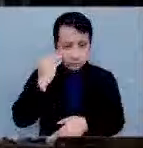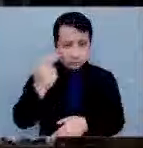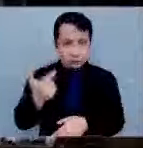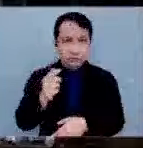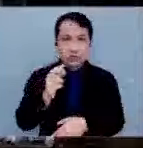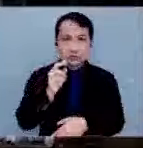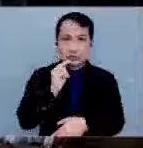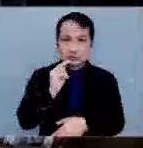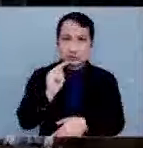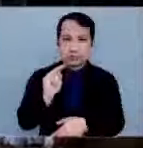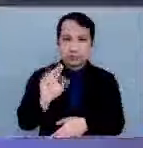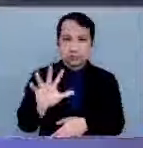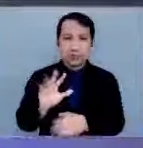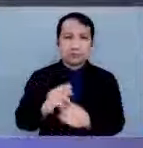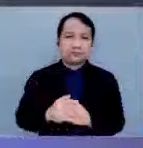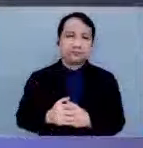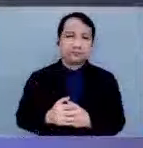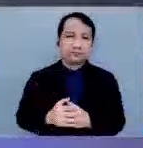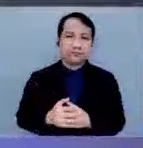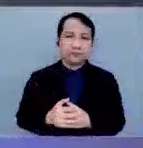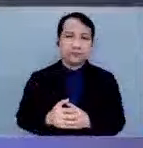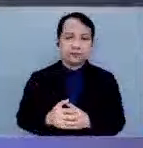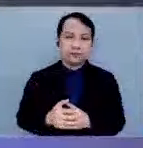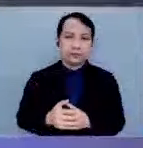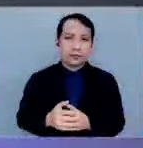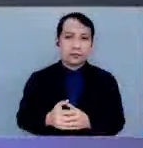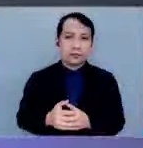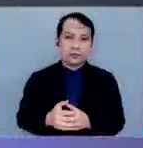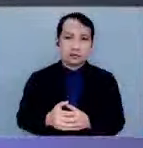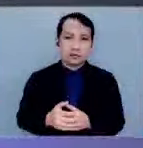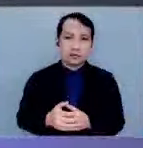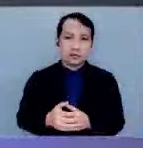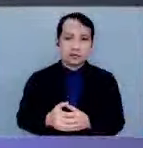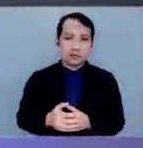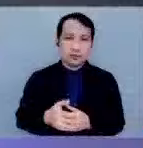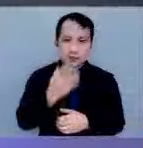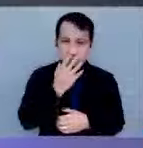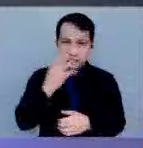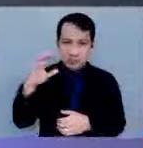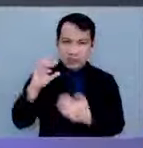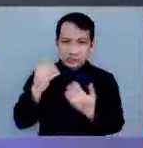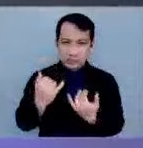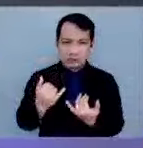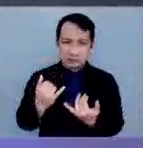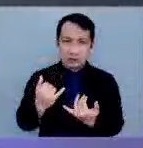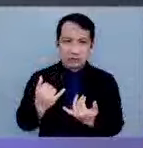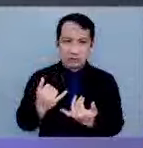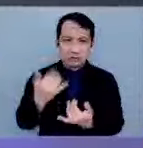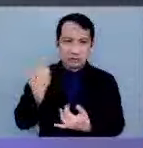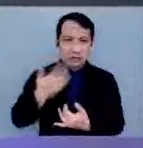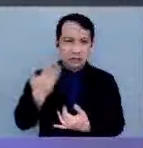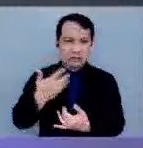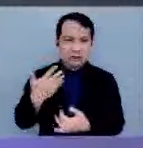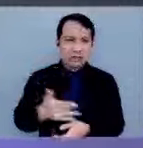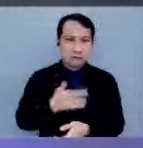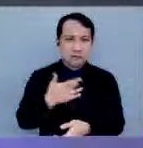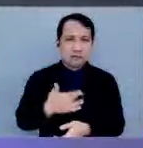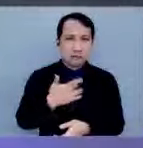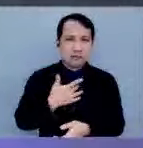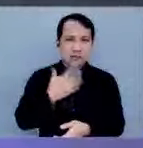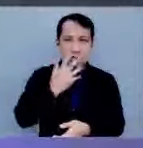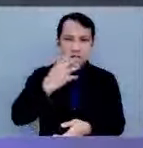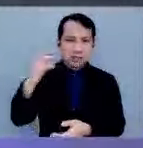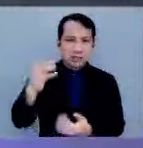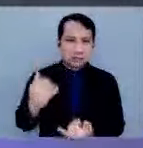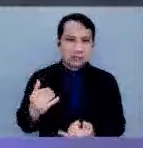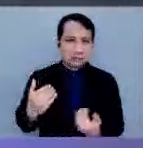Gualvez, News 5! Mga partners, ang init na ng panahon ngayon. Oo nga, sobra. Ramdam natin. Talaga ramdam